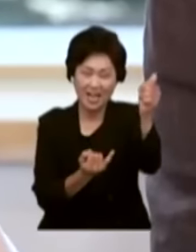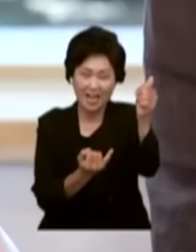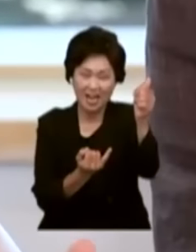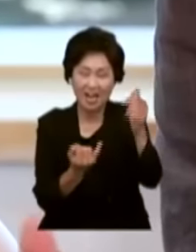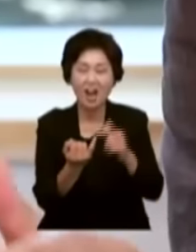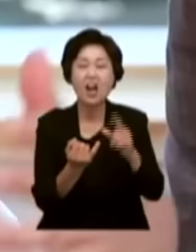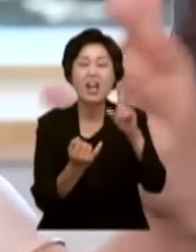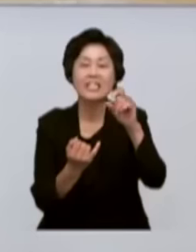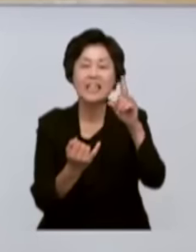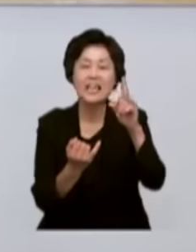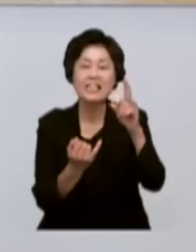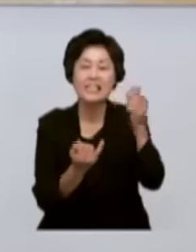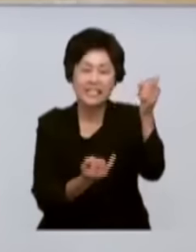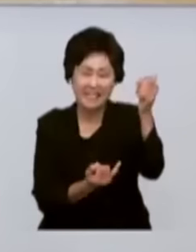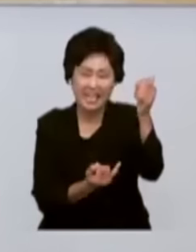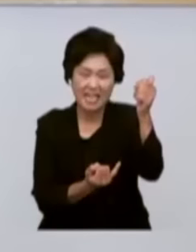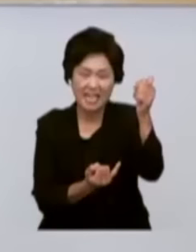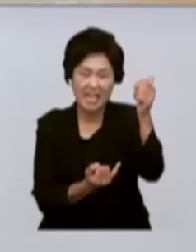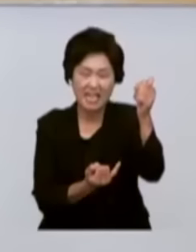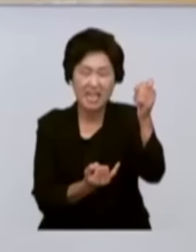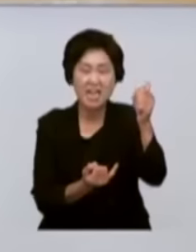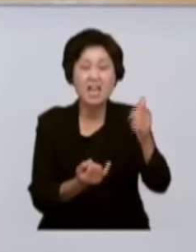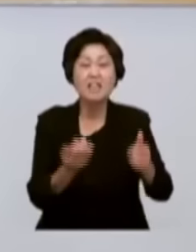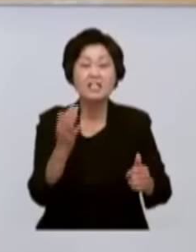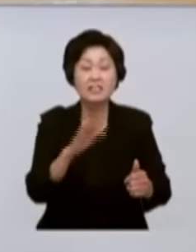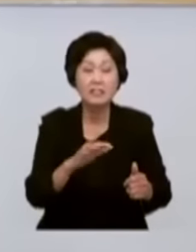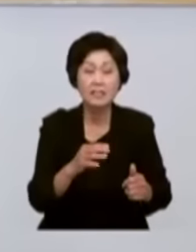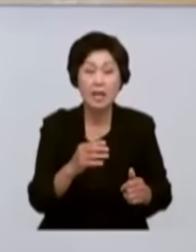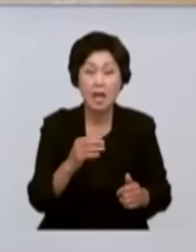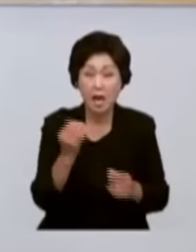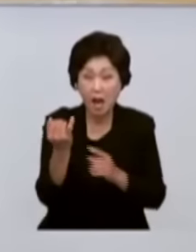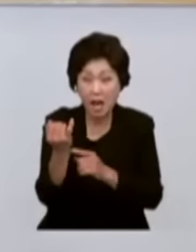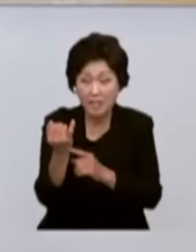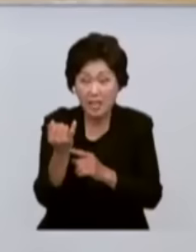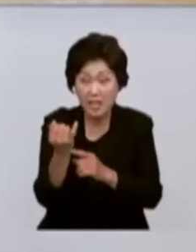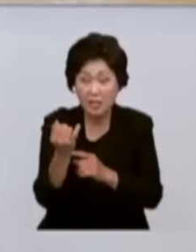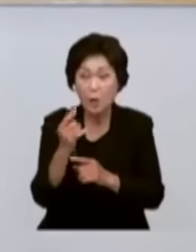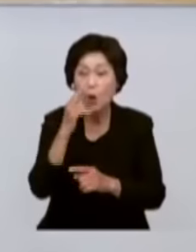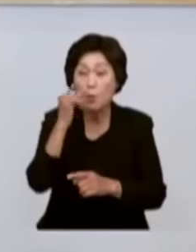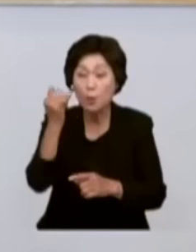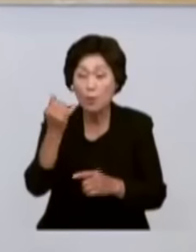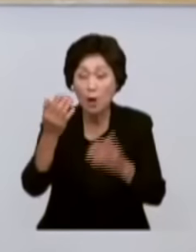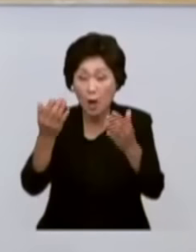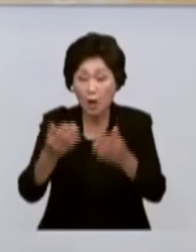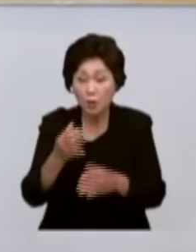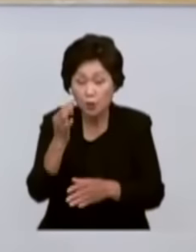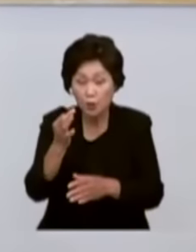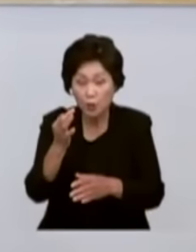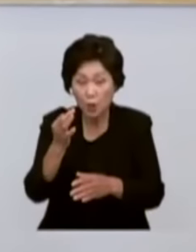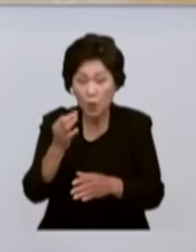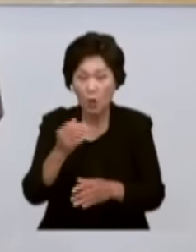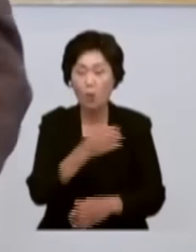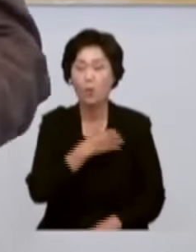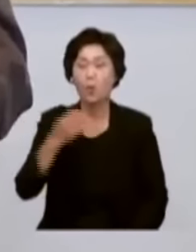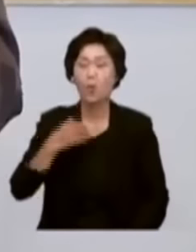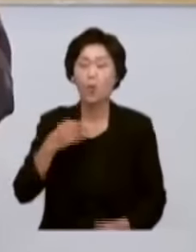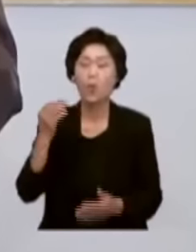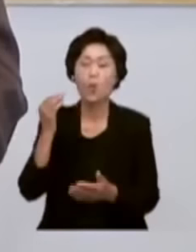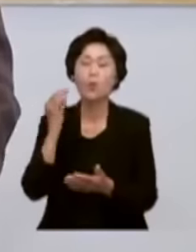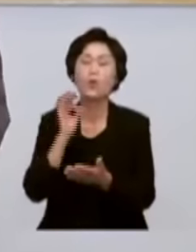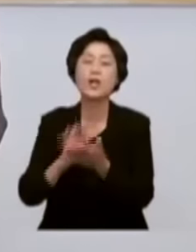유복하게 자랐기 때문에 그냥 부모님께서 주시는 돈, 내가 벌었던 돈 여유롭게 쓴 참는 그런 습관으로 살았기